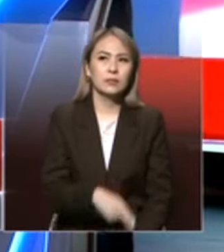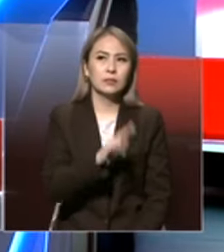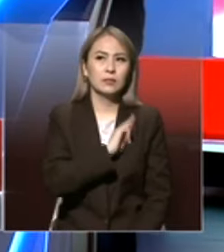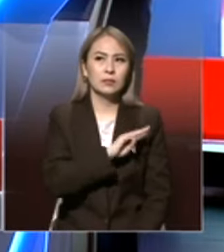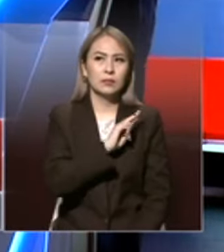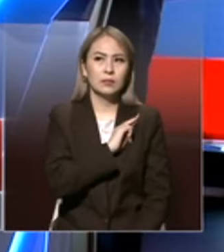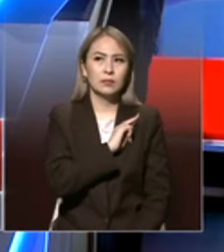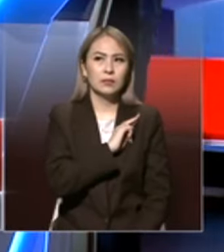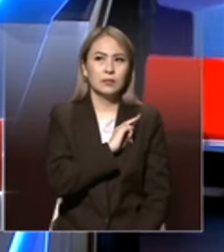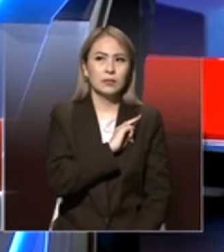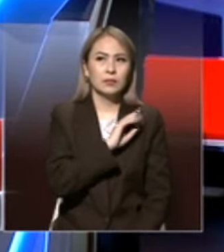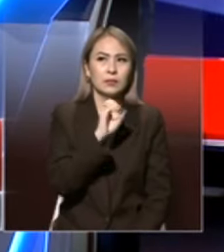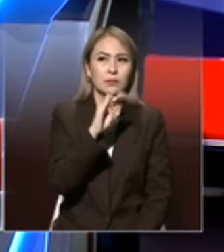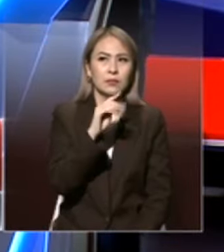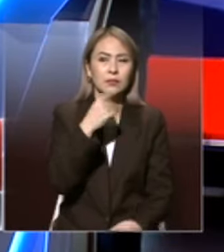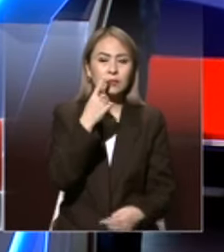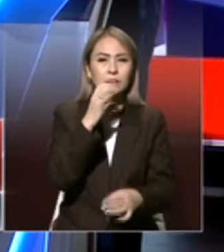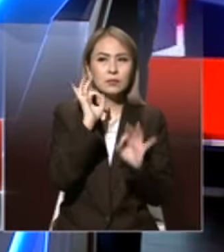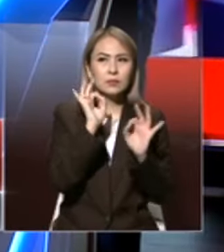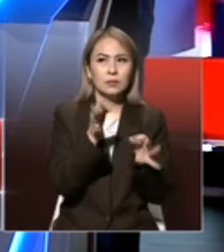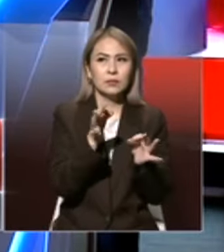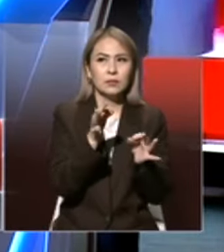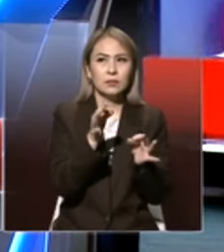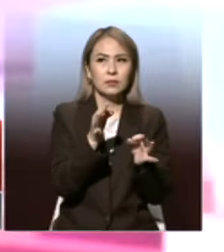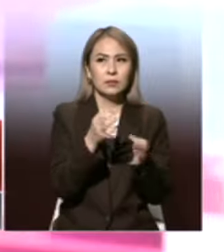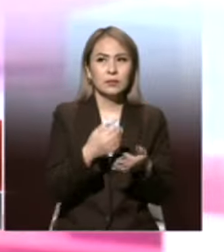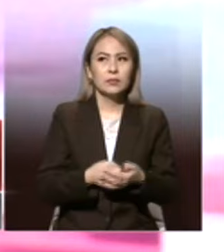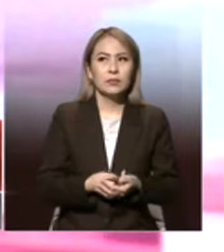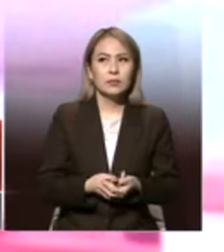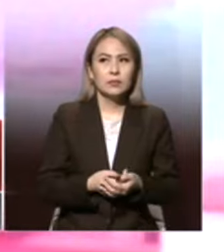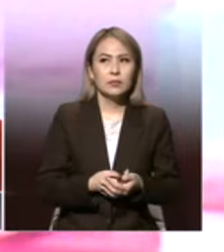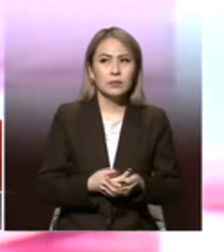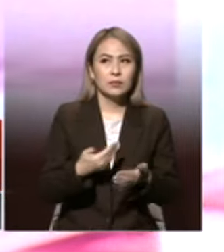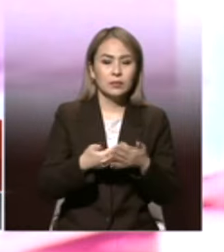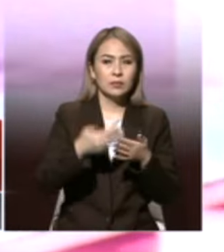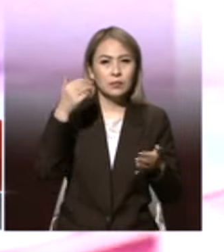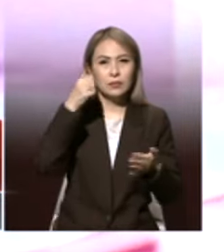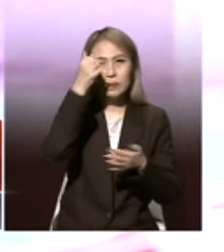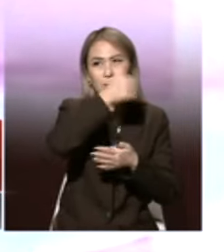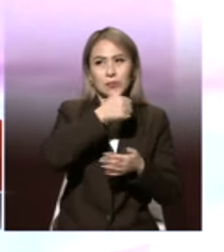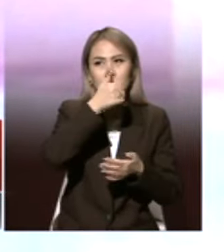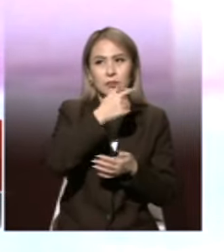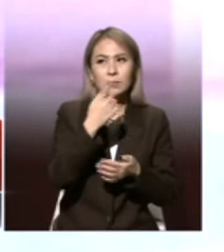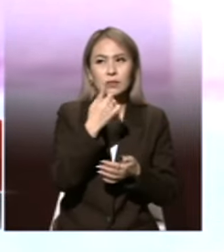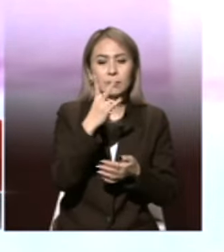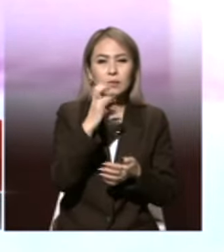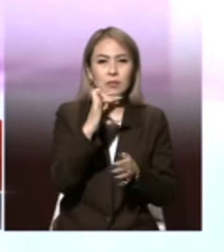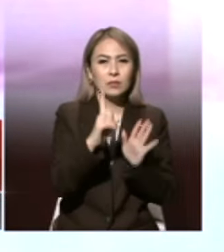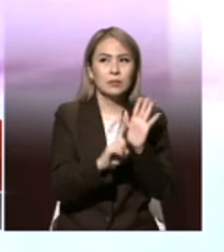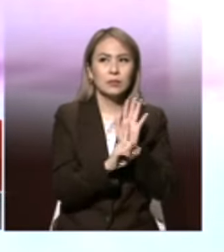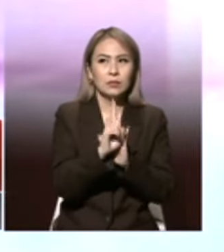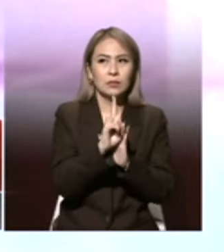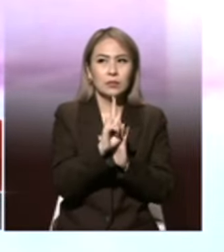айтып кетейінші. Ержан мырза өте жақсы айтып кетті. Біз өткен жылдың бірінші наурызынан бастап